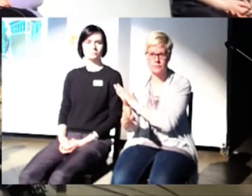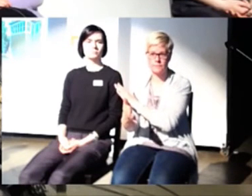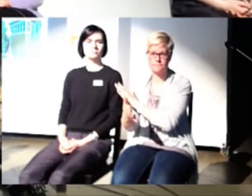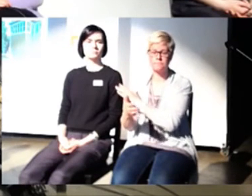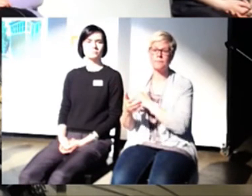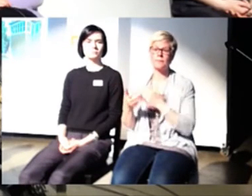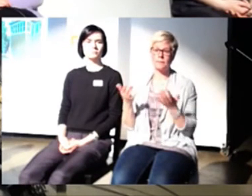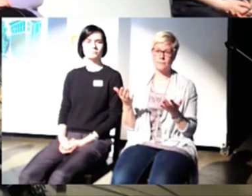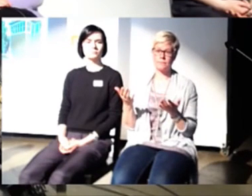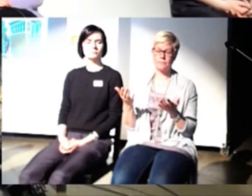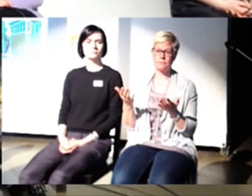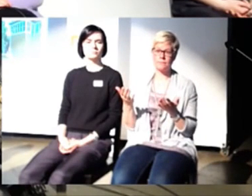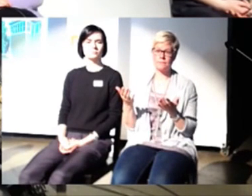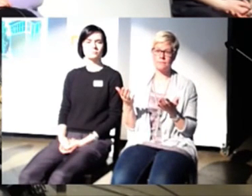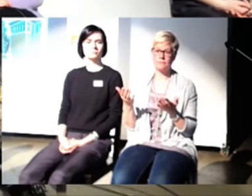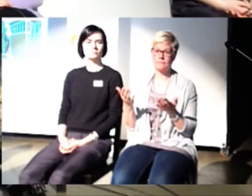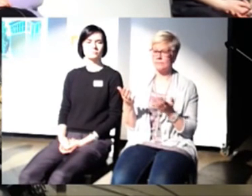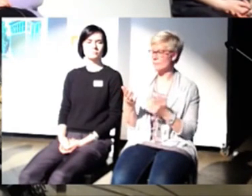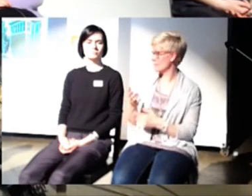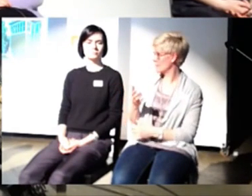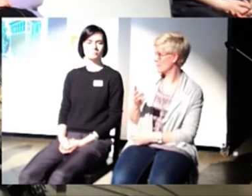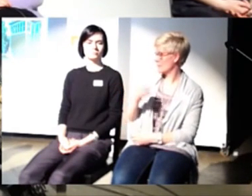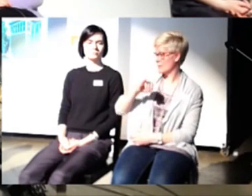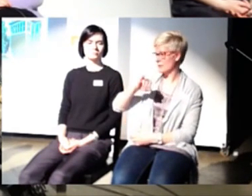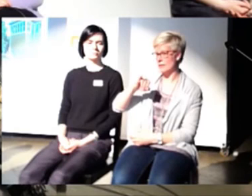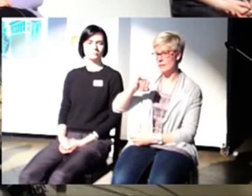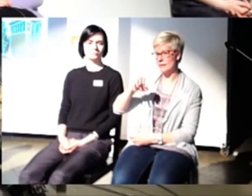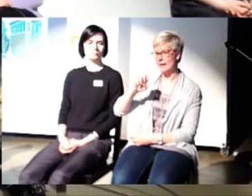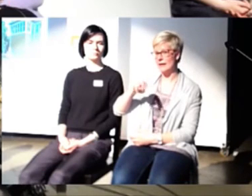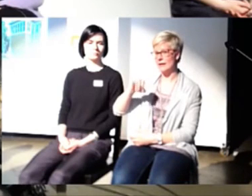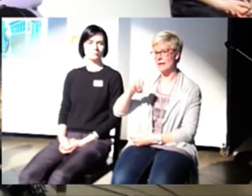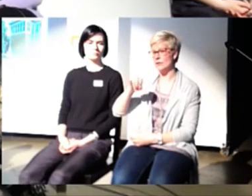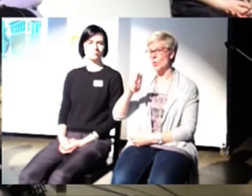mä varmasti Jani-Julia sun kanssa samaa mieltä, mutta sä voit sanoa miksi.